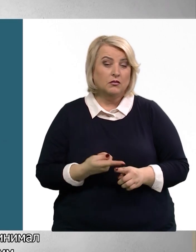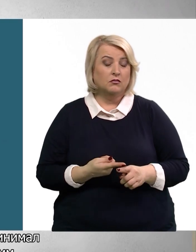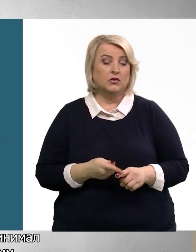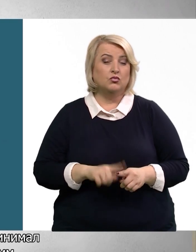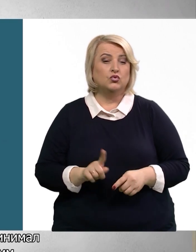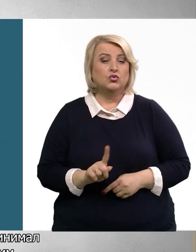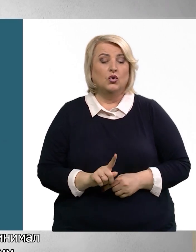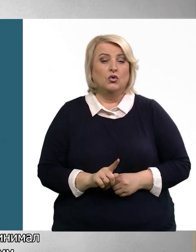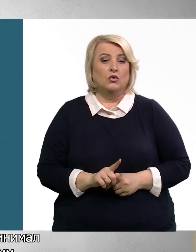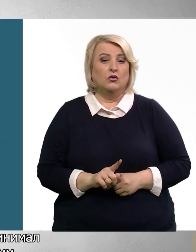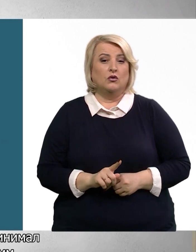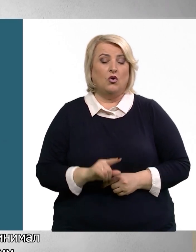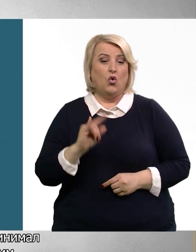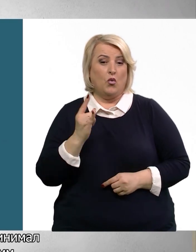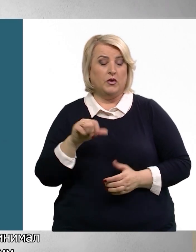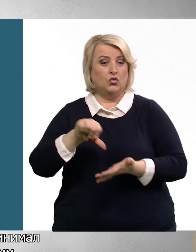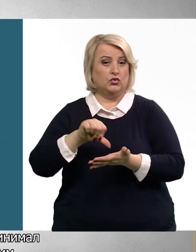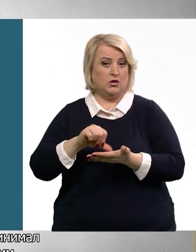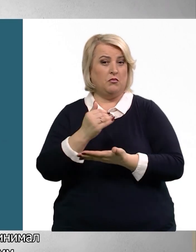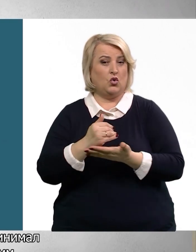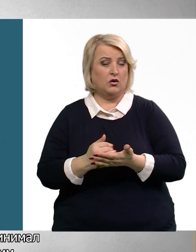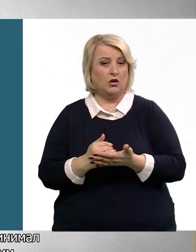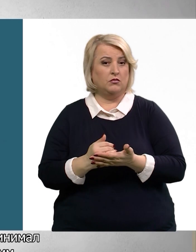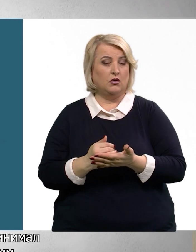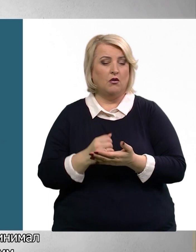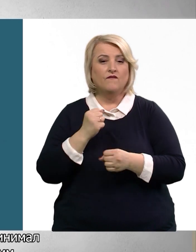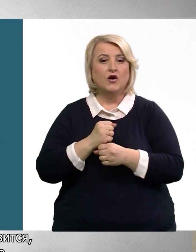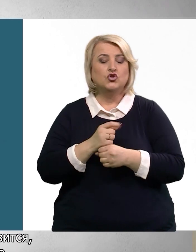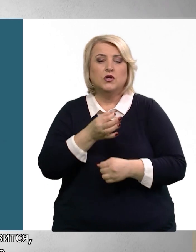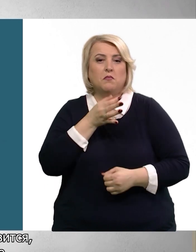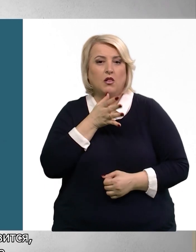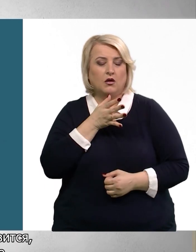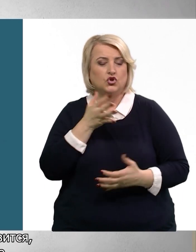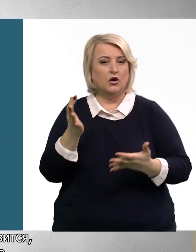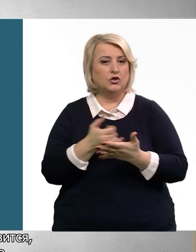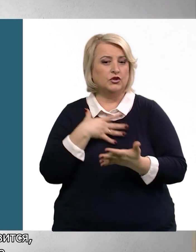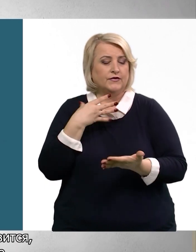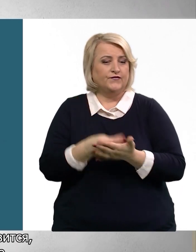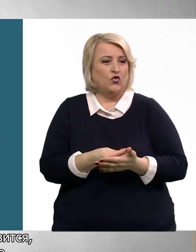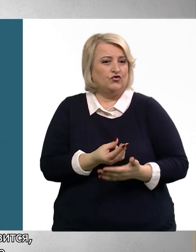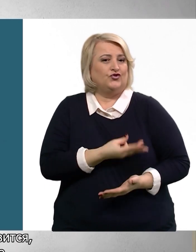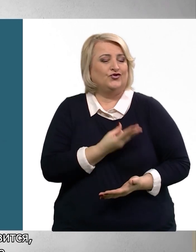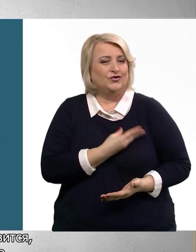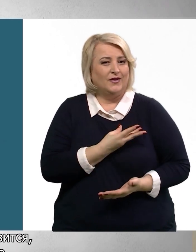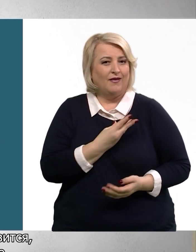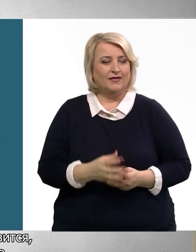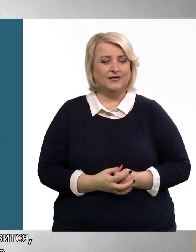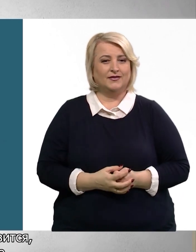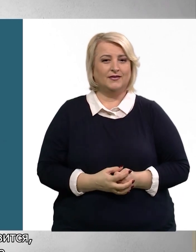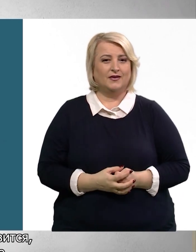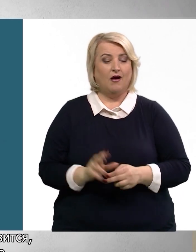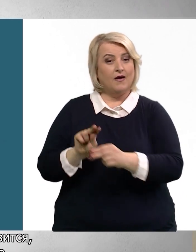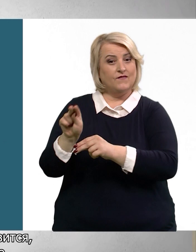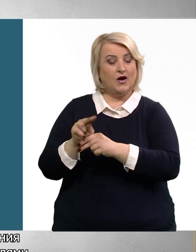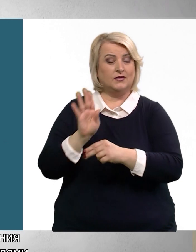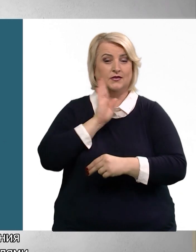că copilul care a participat într-un program de acesta face ce-i place, își găsește menirea, relația